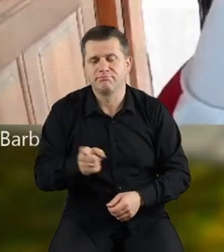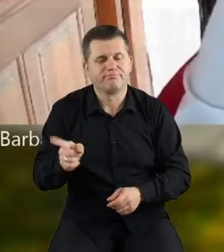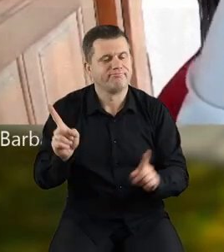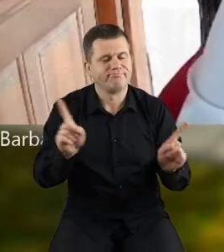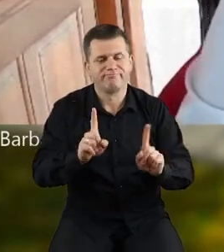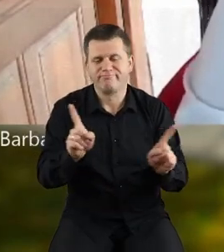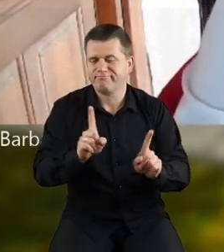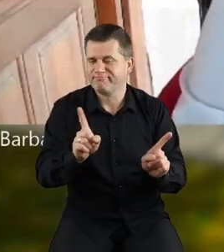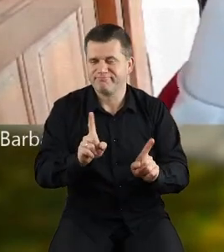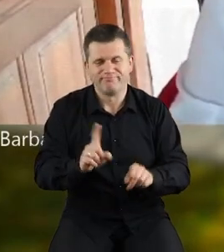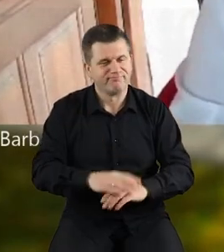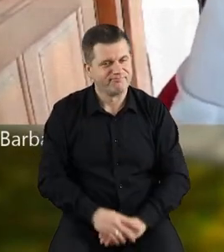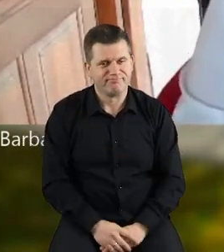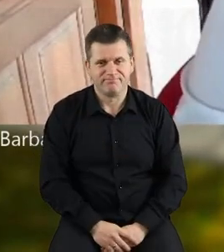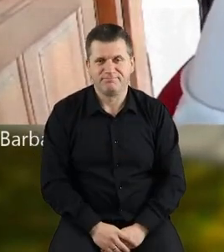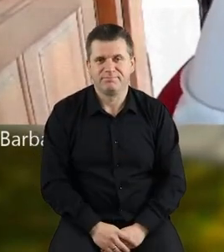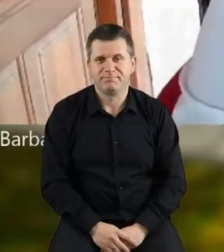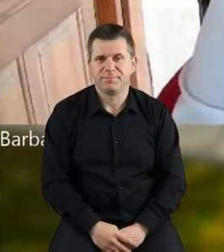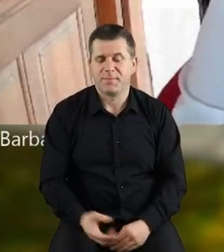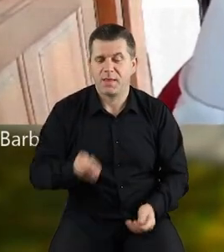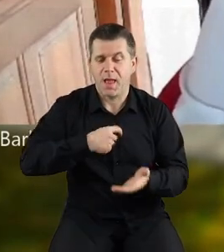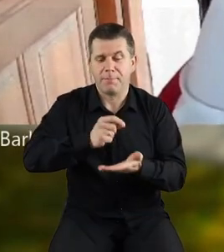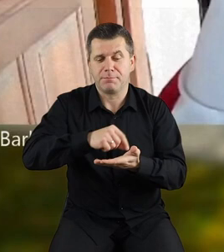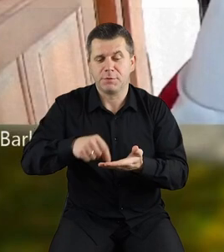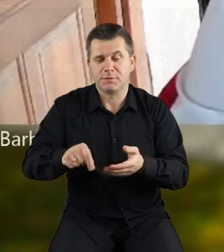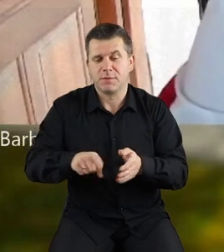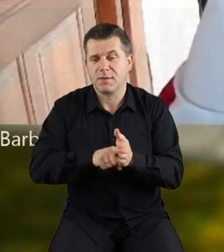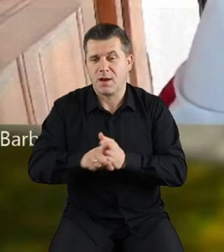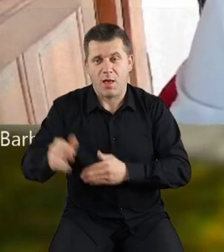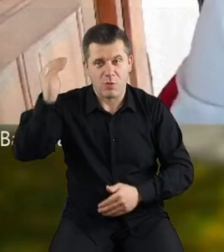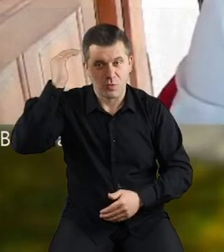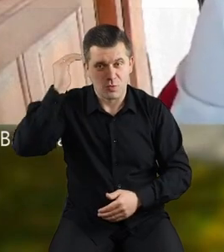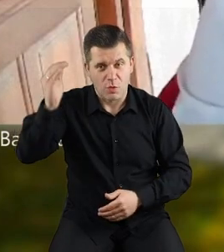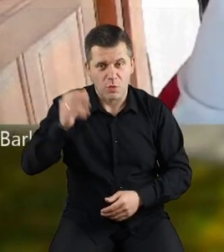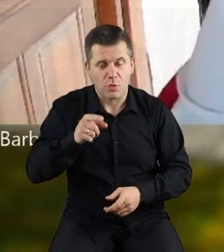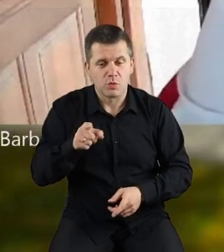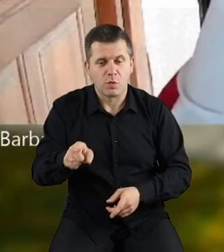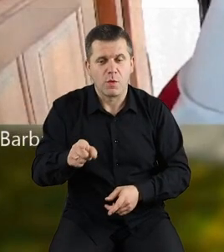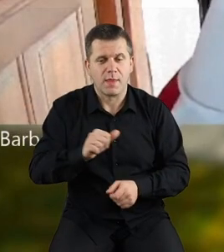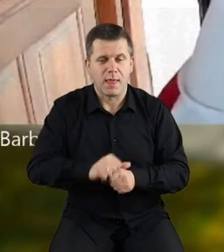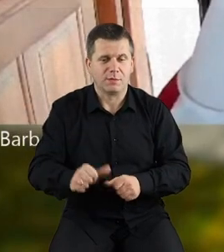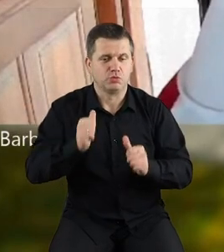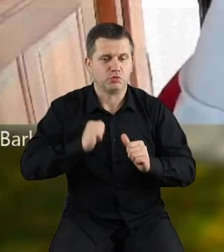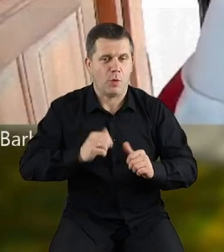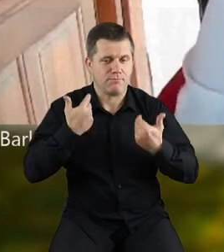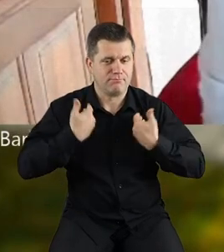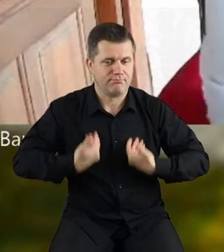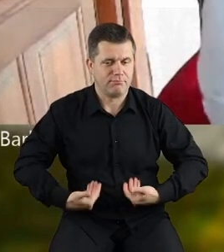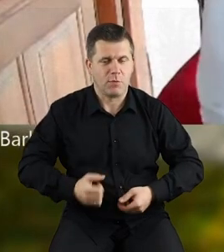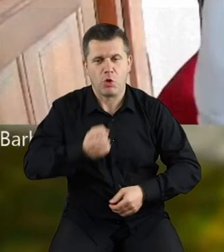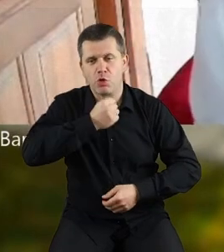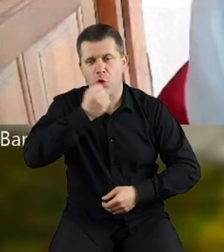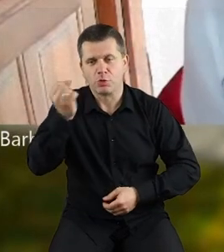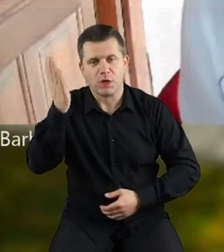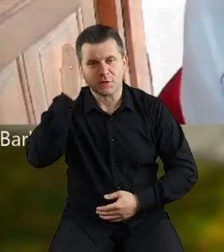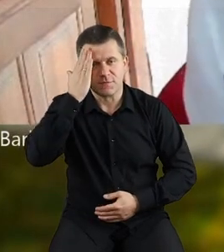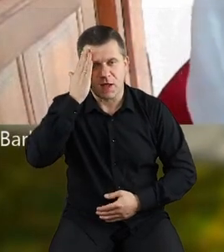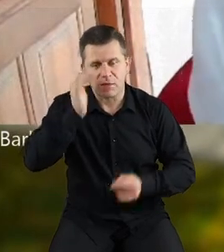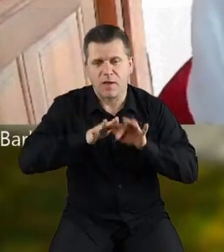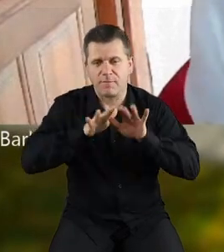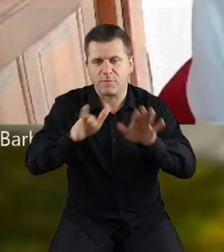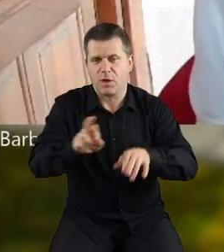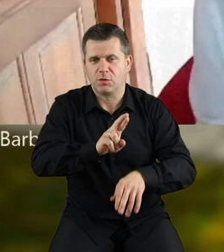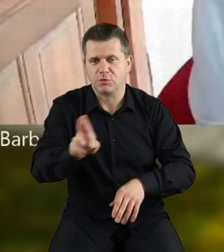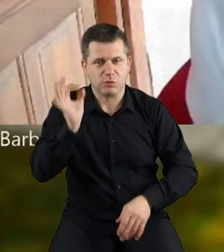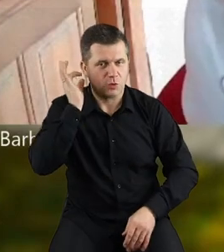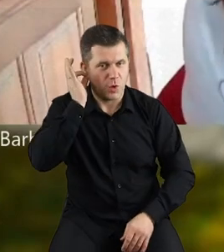czytelnika. Otóż nic bardziej mylnego. Kiedy piszę dla dorosłych, pozostaje sobą, dojrzałą,